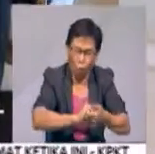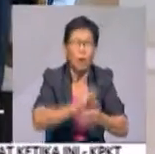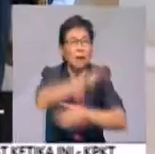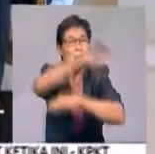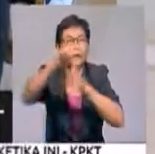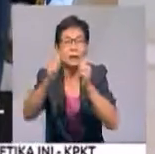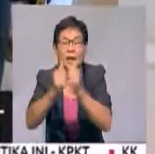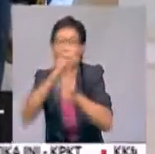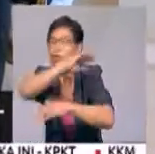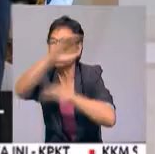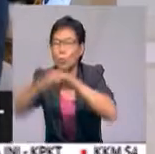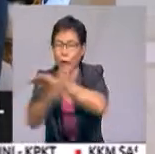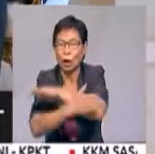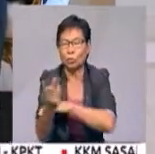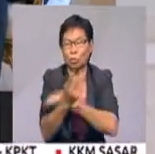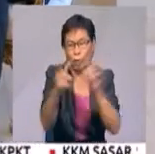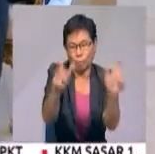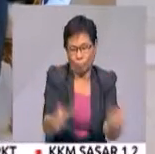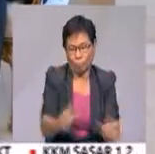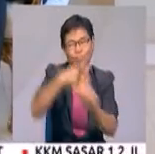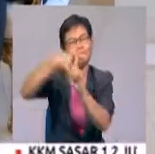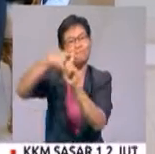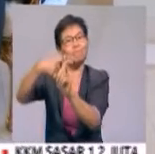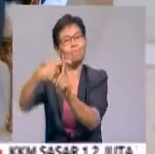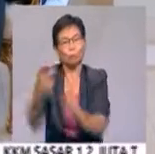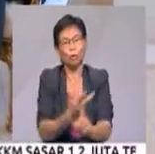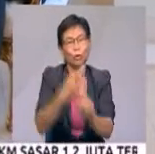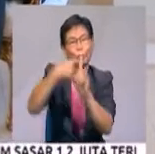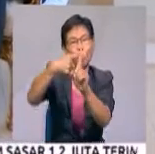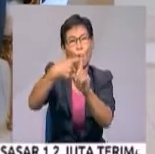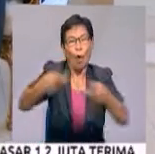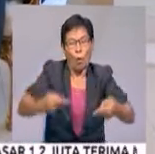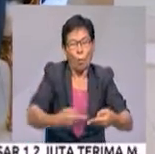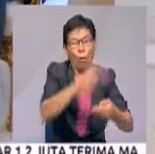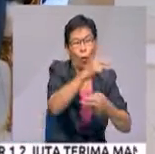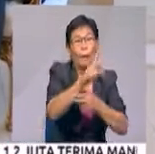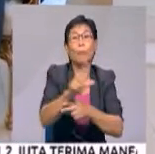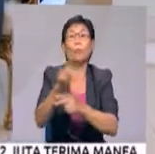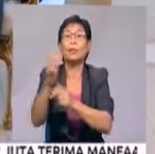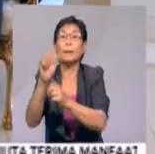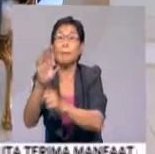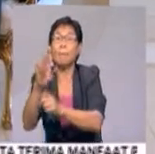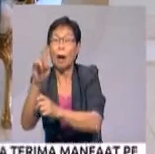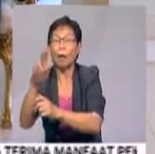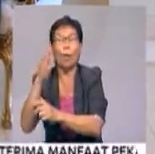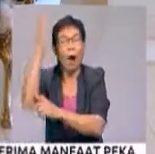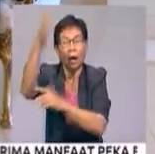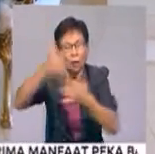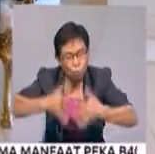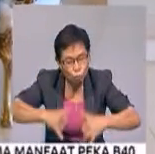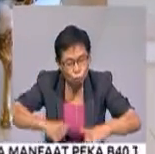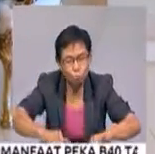semua negara. Kedua-dua pemimpin positif hubungan dua hala Kuala Lumpur baku akan terus diperkukuh.